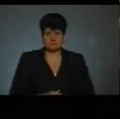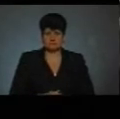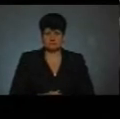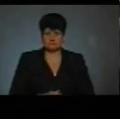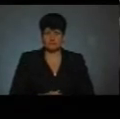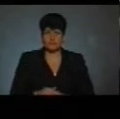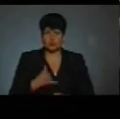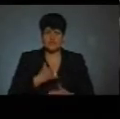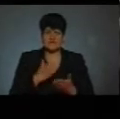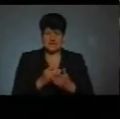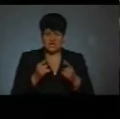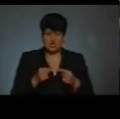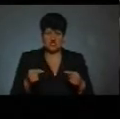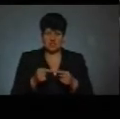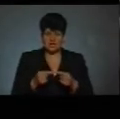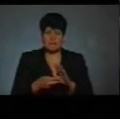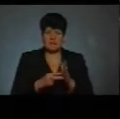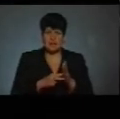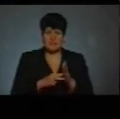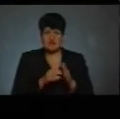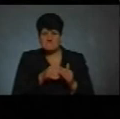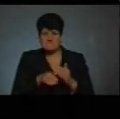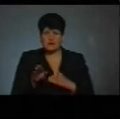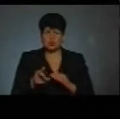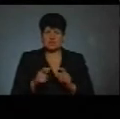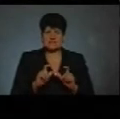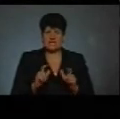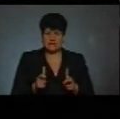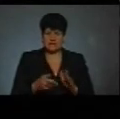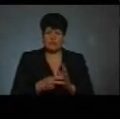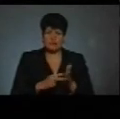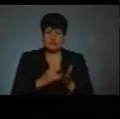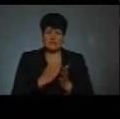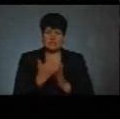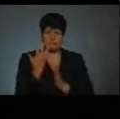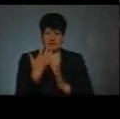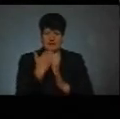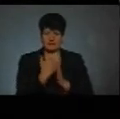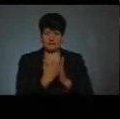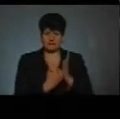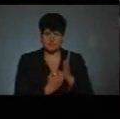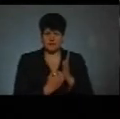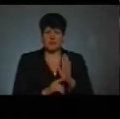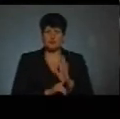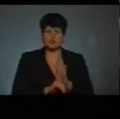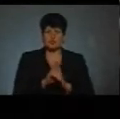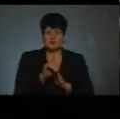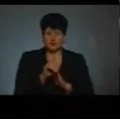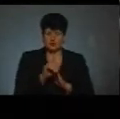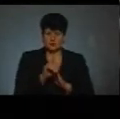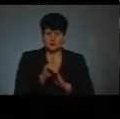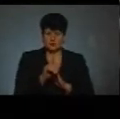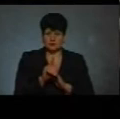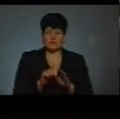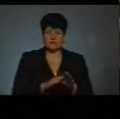У нас є дуже чіткий план виходу з цього карантину. План складається з 5 етапів. Є стартова точка реалізації